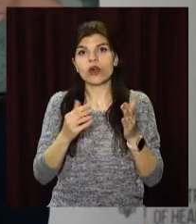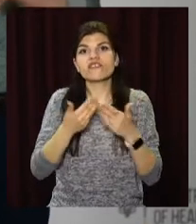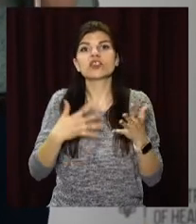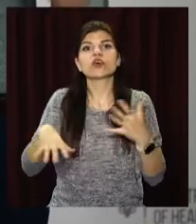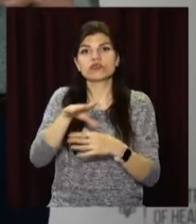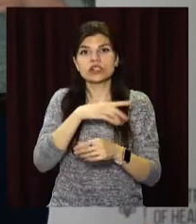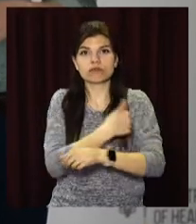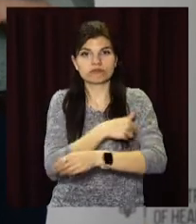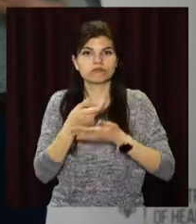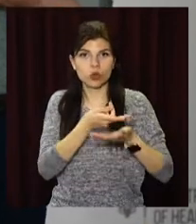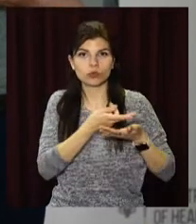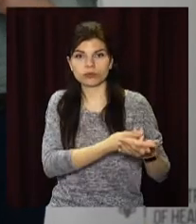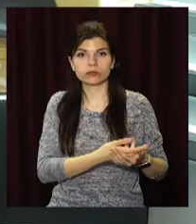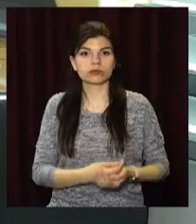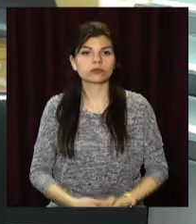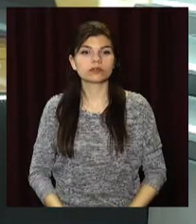усіх госпіталізованих.